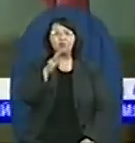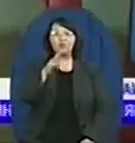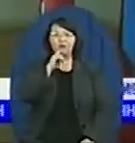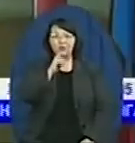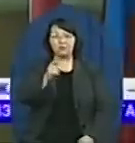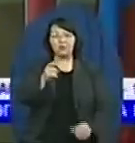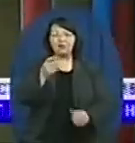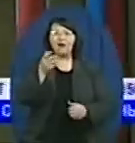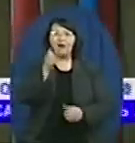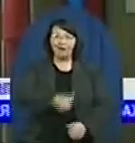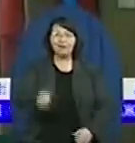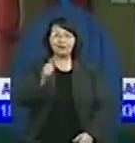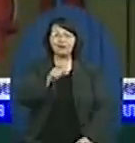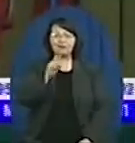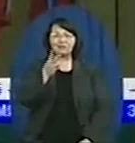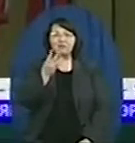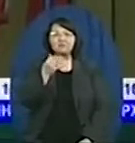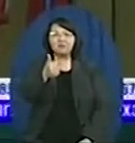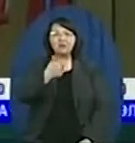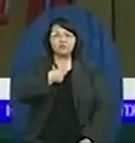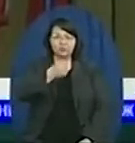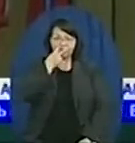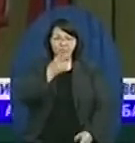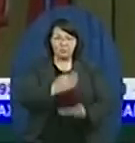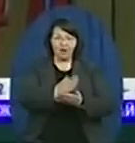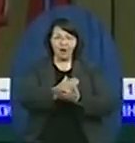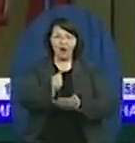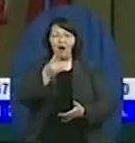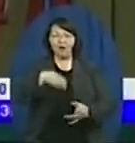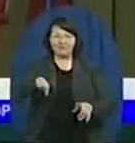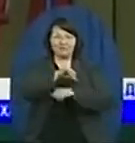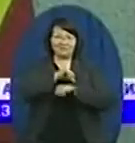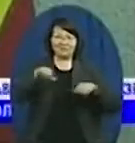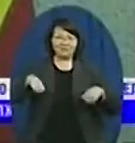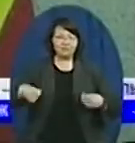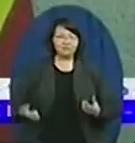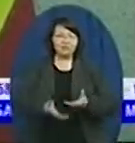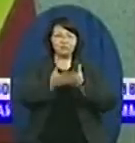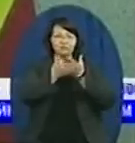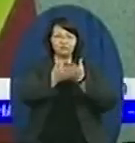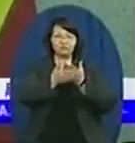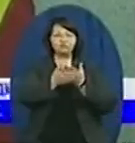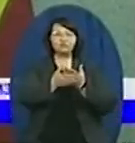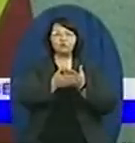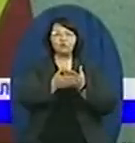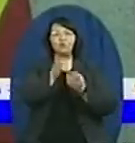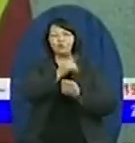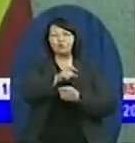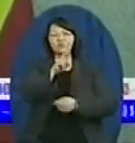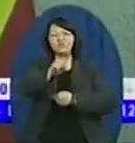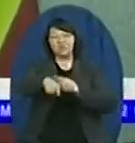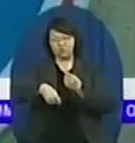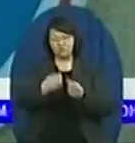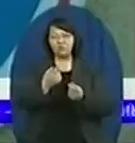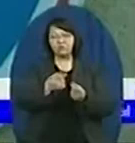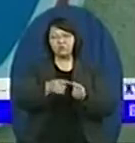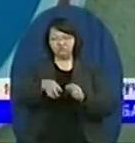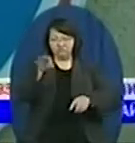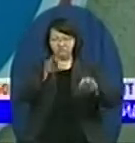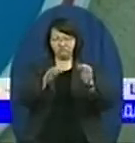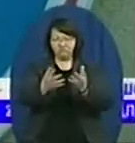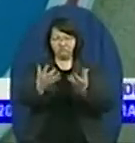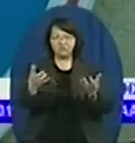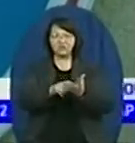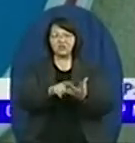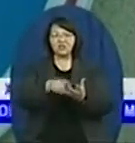Арчилсан намын хувьд удирдлага болон бодлогын төвшөндөө ард иргэдийн дэмжлэгийг авч сонгогдсон хүмүүсийг төлхөө оролцуулдаг бах. Гишүүд дэмжигчтэй